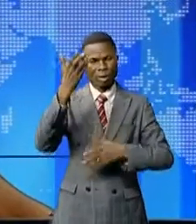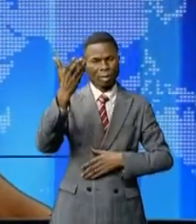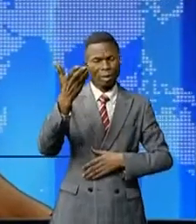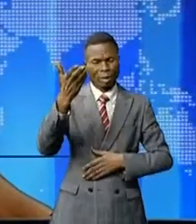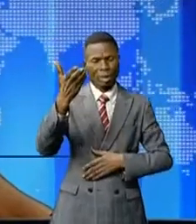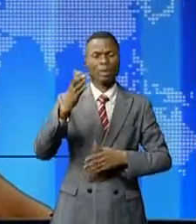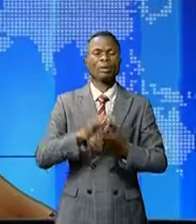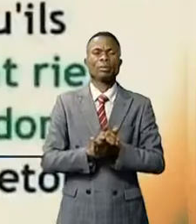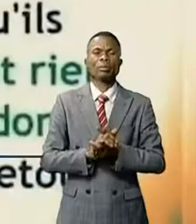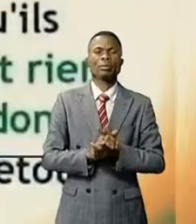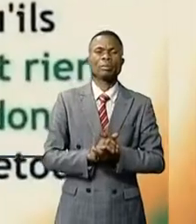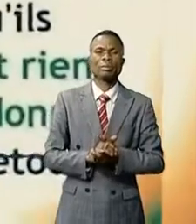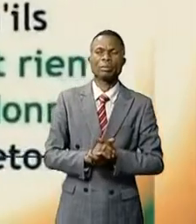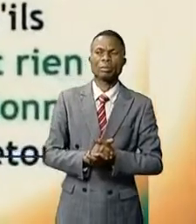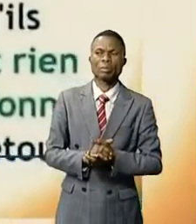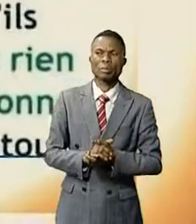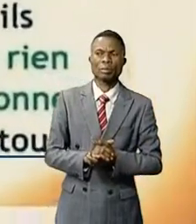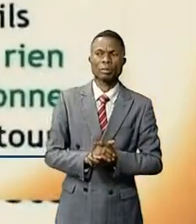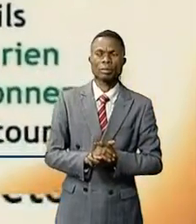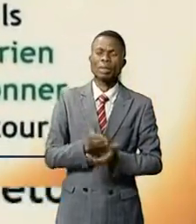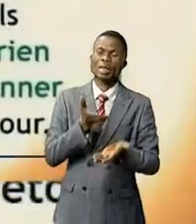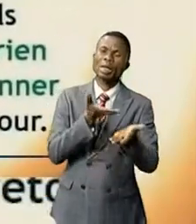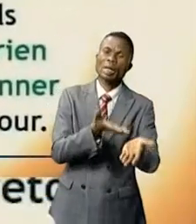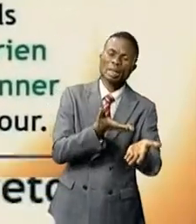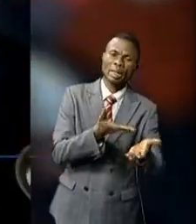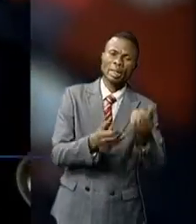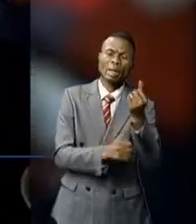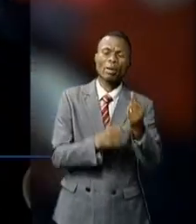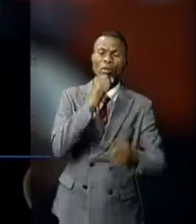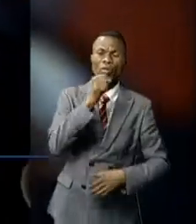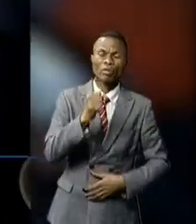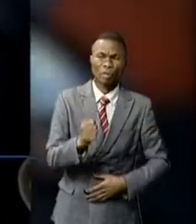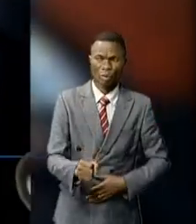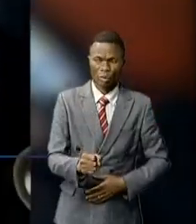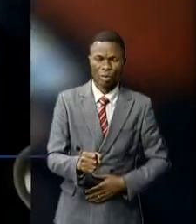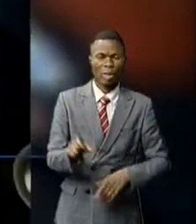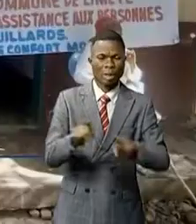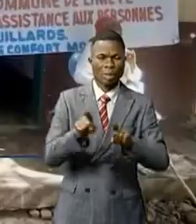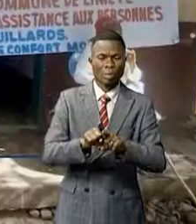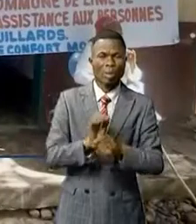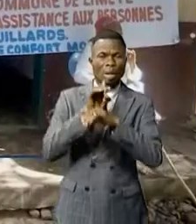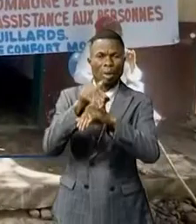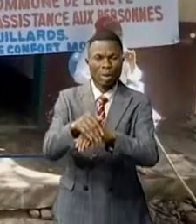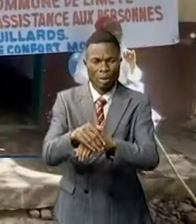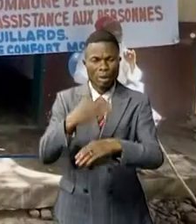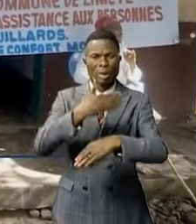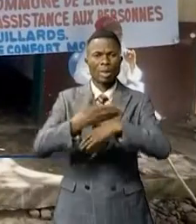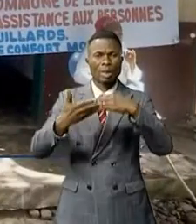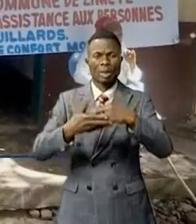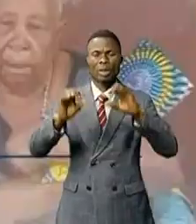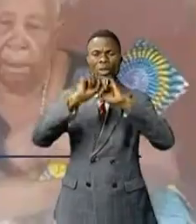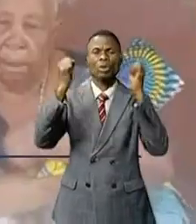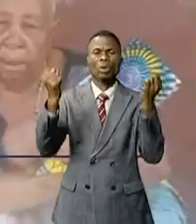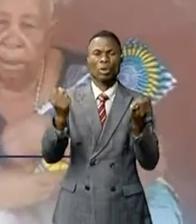Kenina nous en parlent. Venir en aide aux personnes de troisième âge, c'est apporter sa contribution à la construction d'une